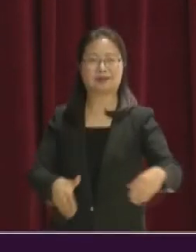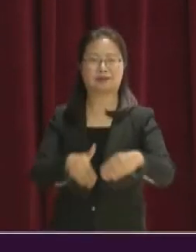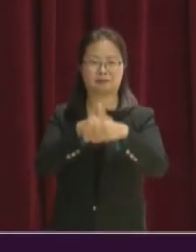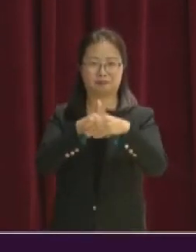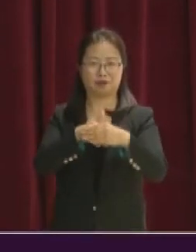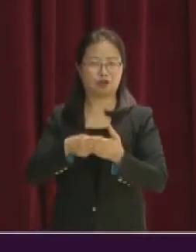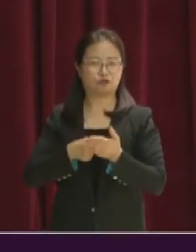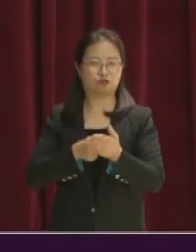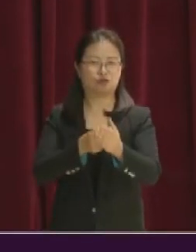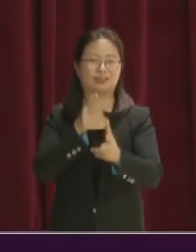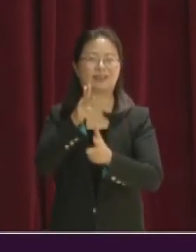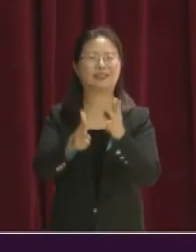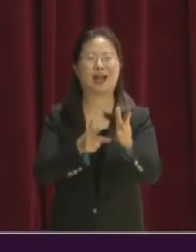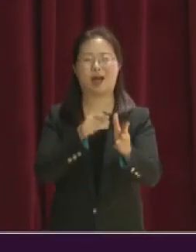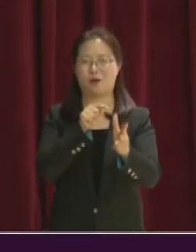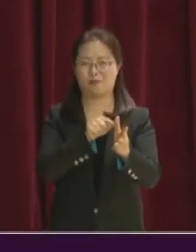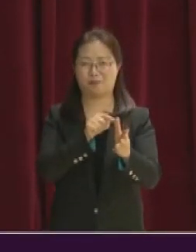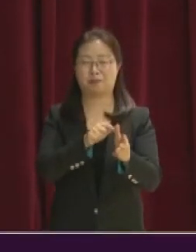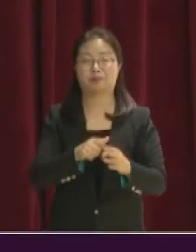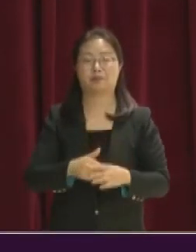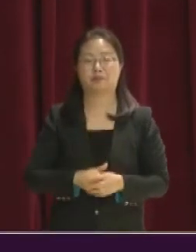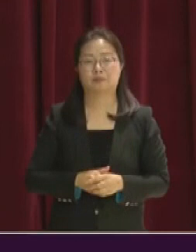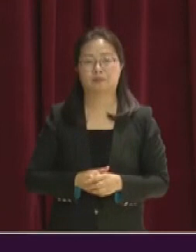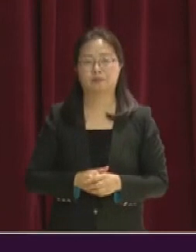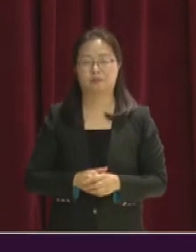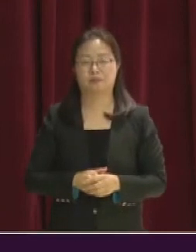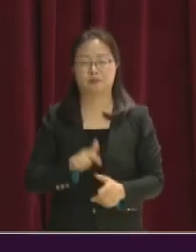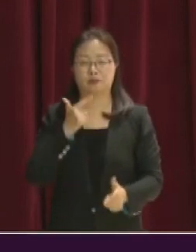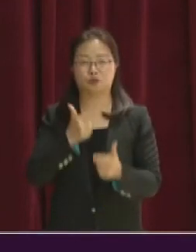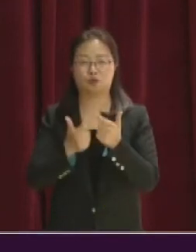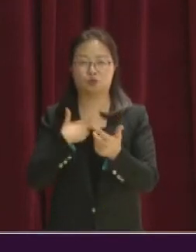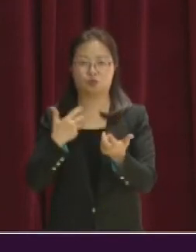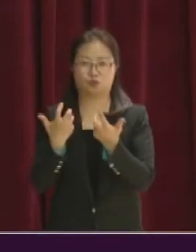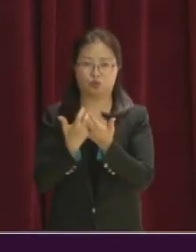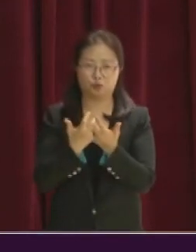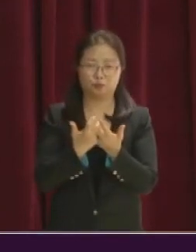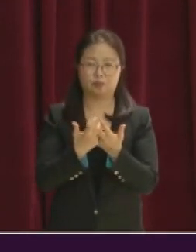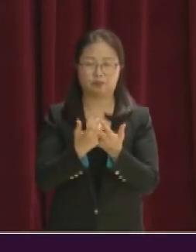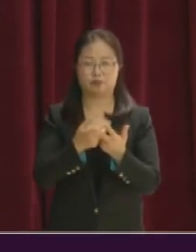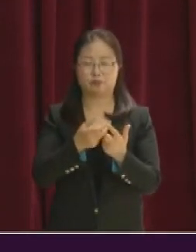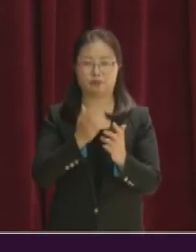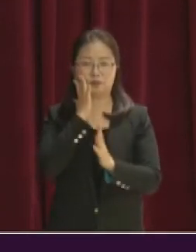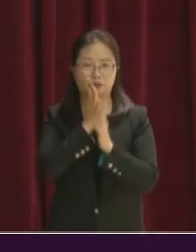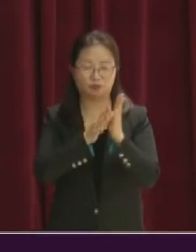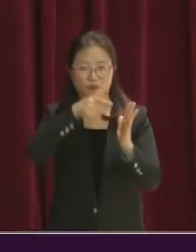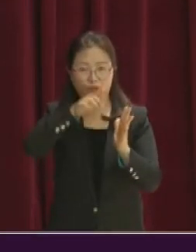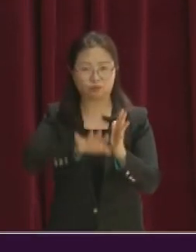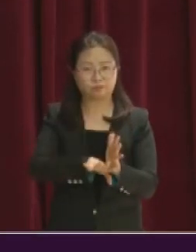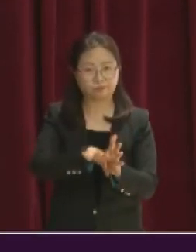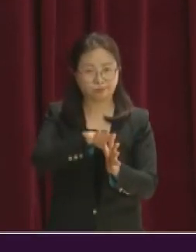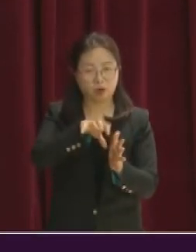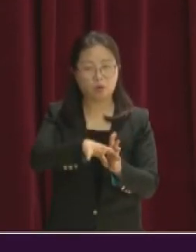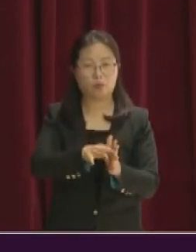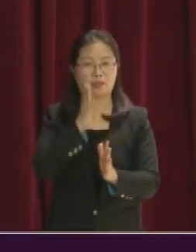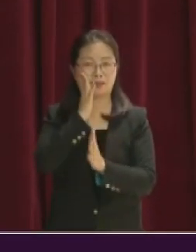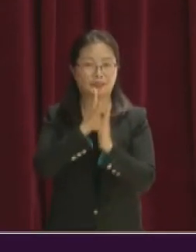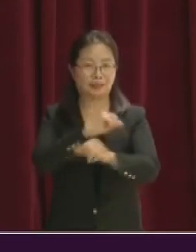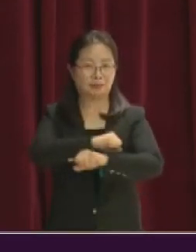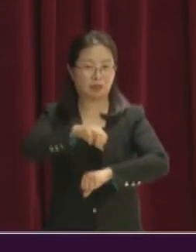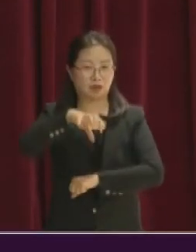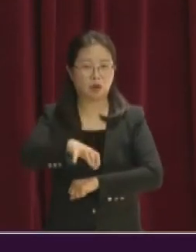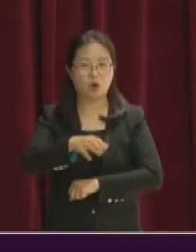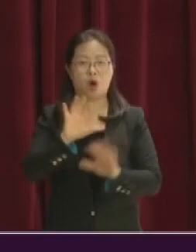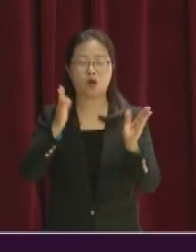함께 협력하여 추진하는 사업으로 숲 정원과 습지 정원,